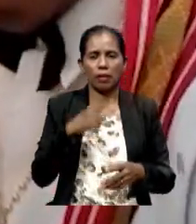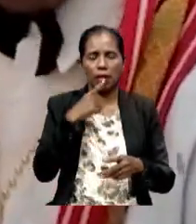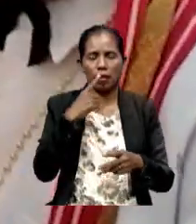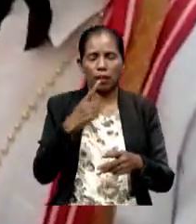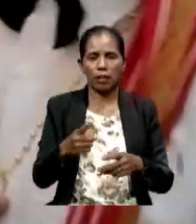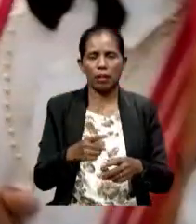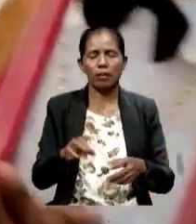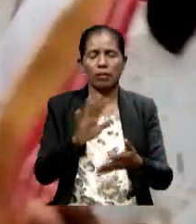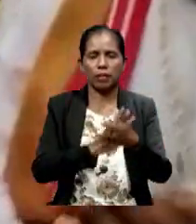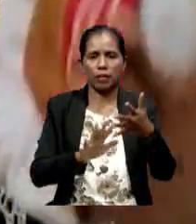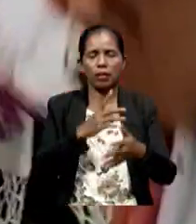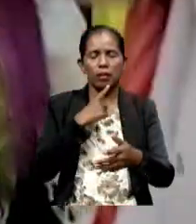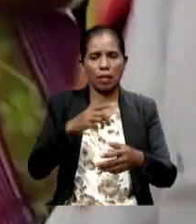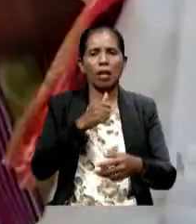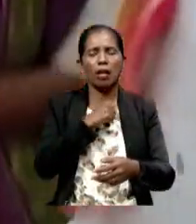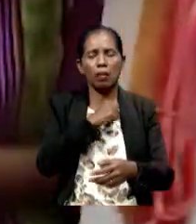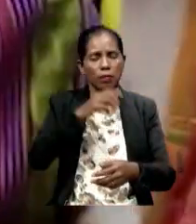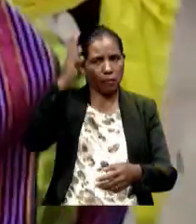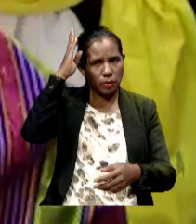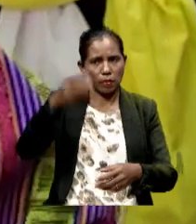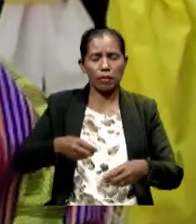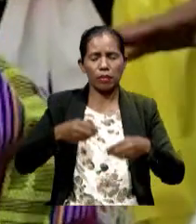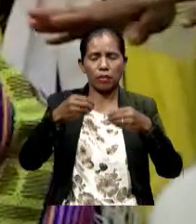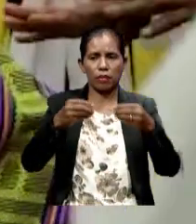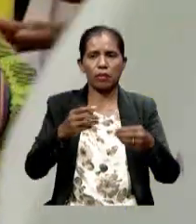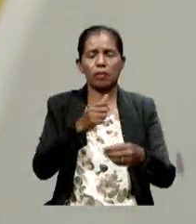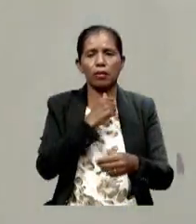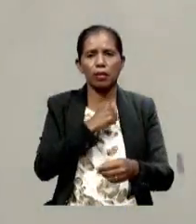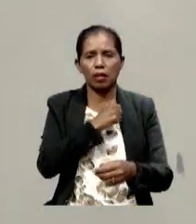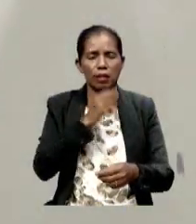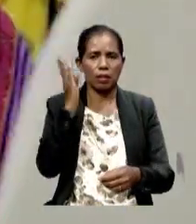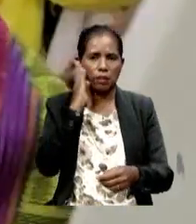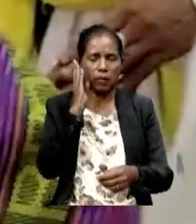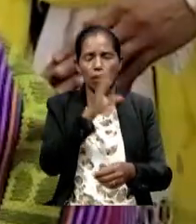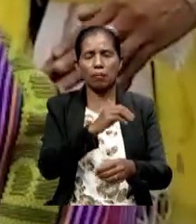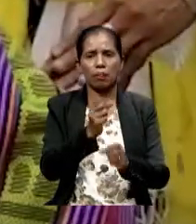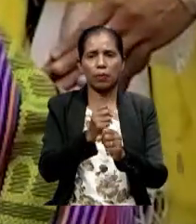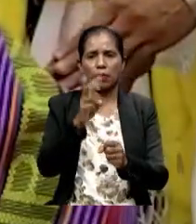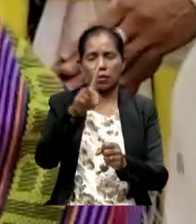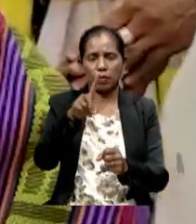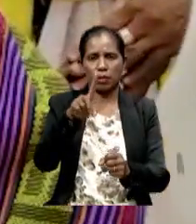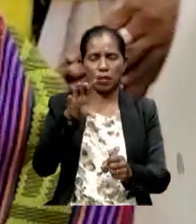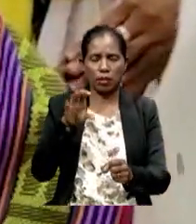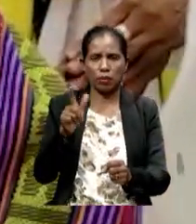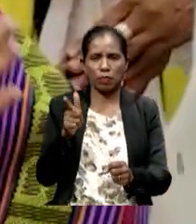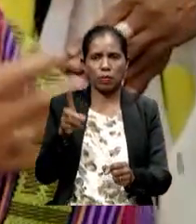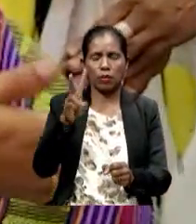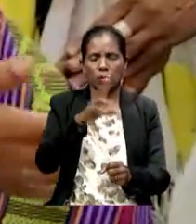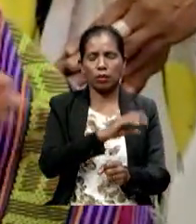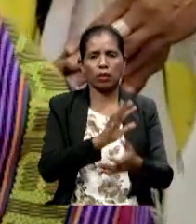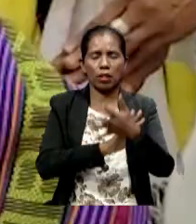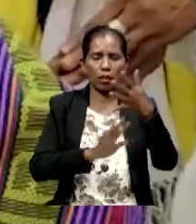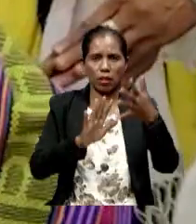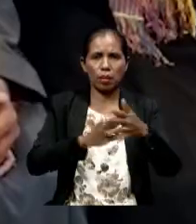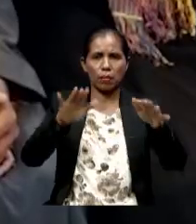Santa Clara de Assis, Arcebispo Mos, fo sakramento krisma, ba krismando hamutuk atu sida ronuresin rua, nomos inaugura gruta nebe